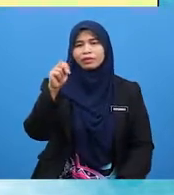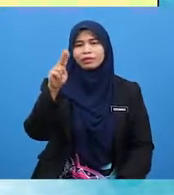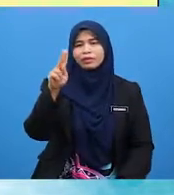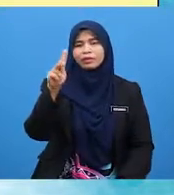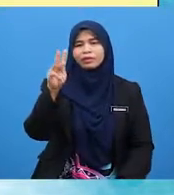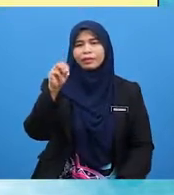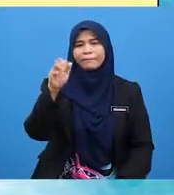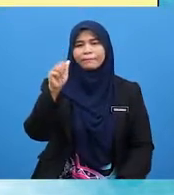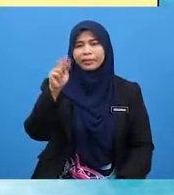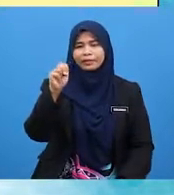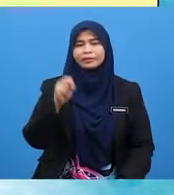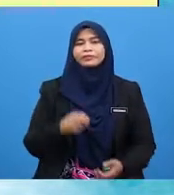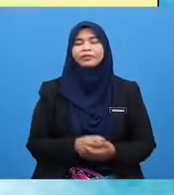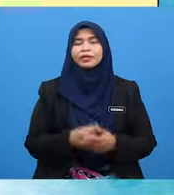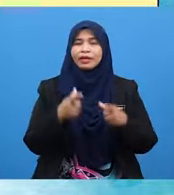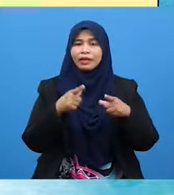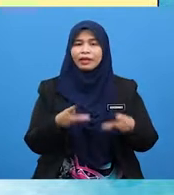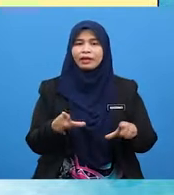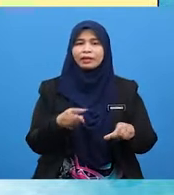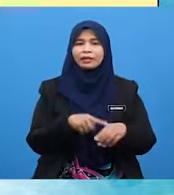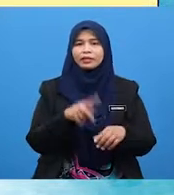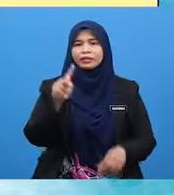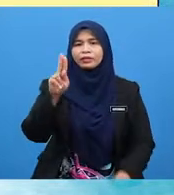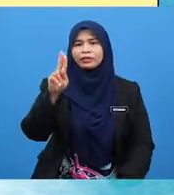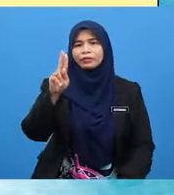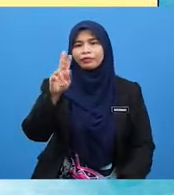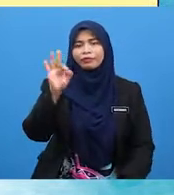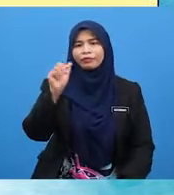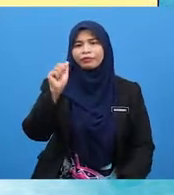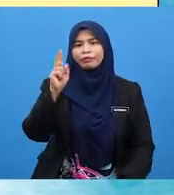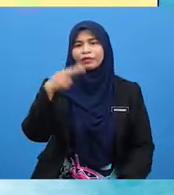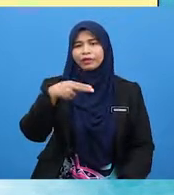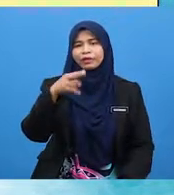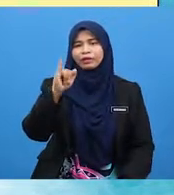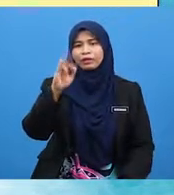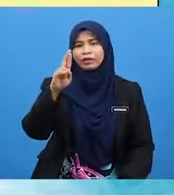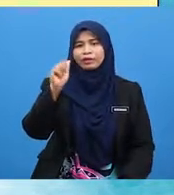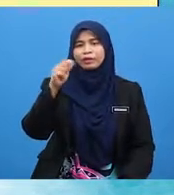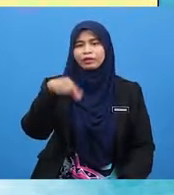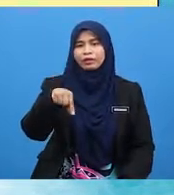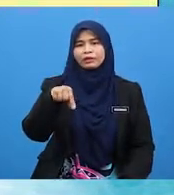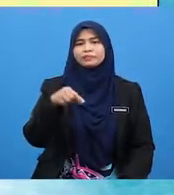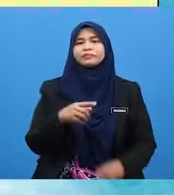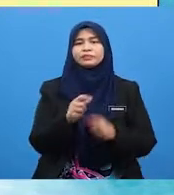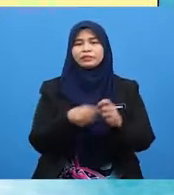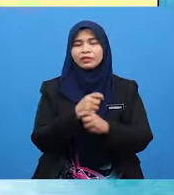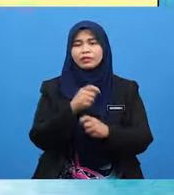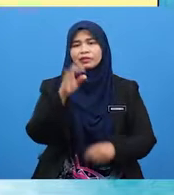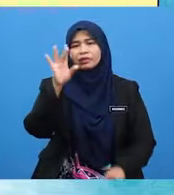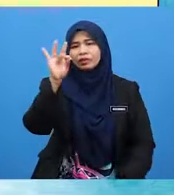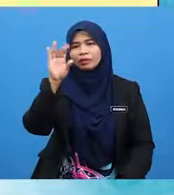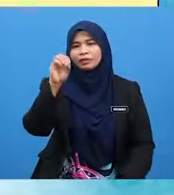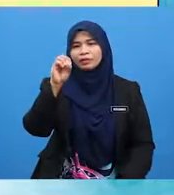Al-Kufi. Beliau lahir di Kufah, Iraq pada tahun 80 Hijrah. Beliau